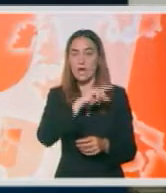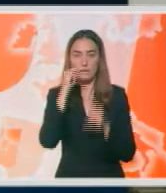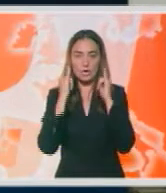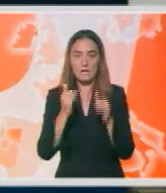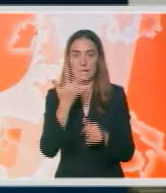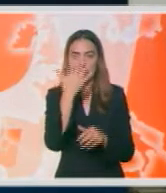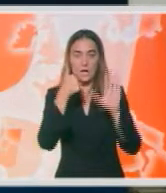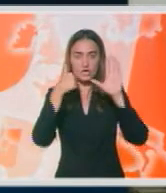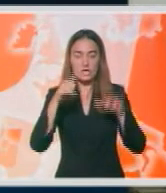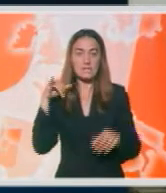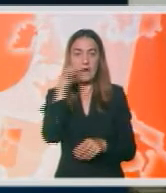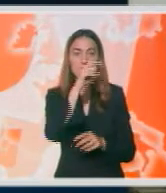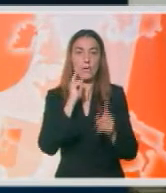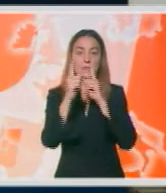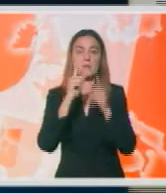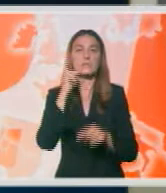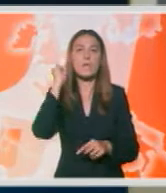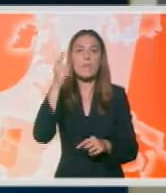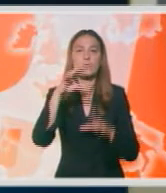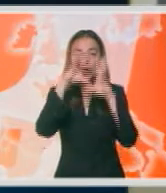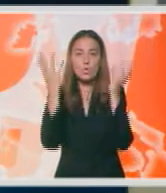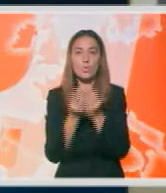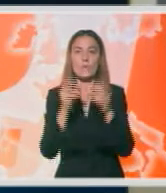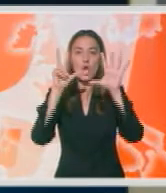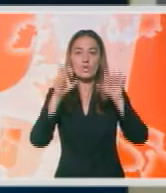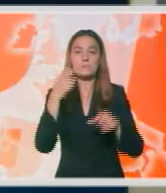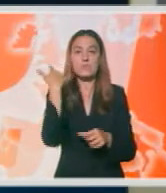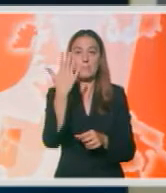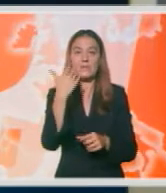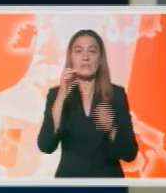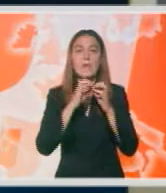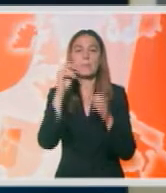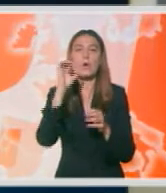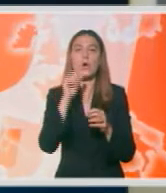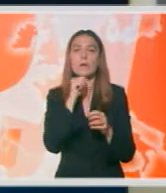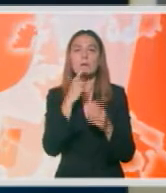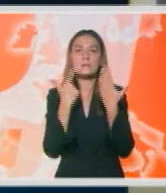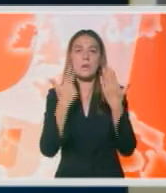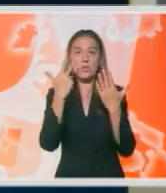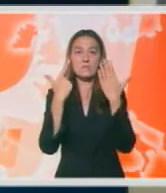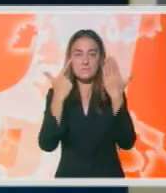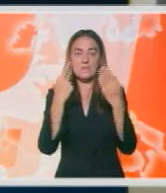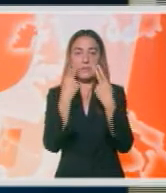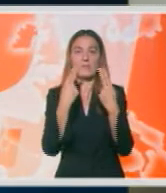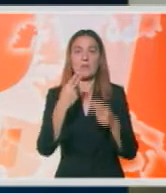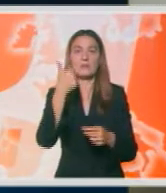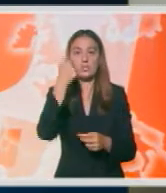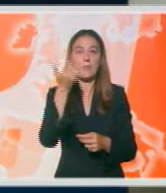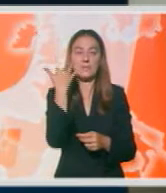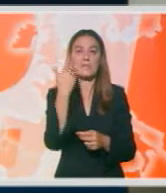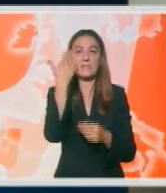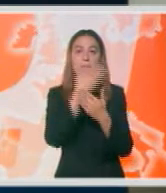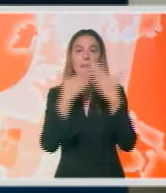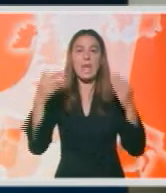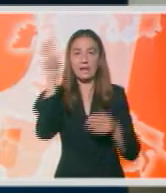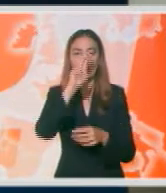je 56 avioprevoznika naručilo ukupno 850 Boeinga 787 vrednih 150